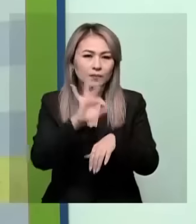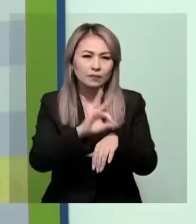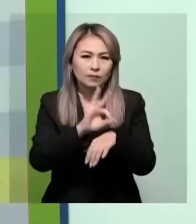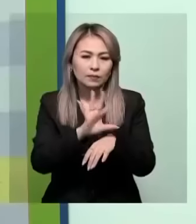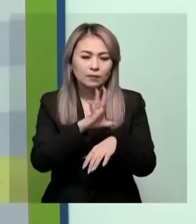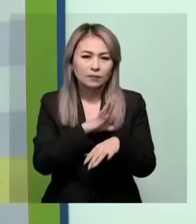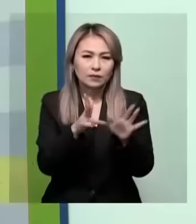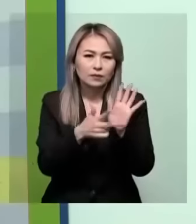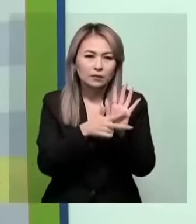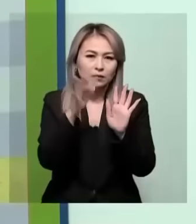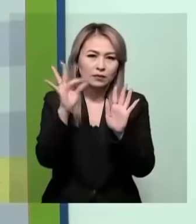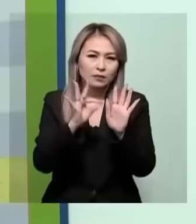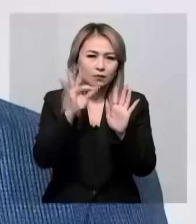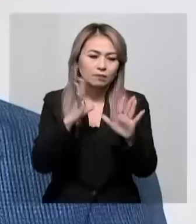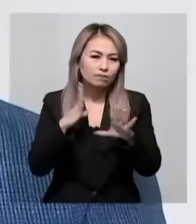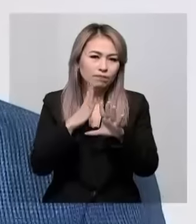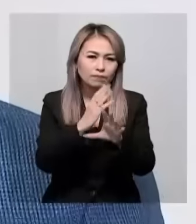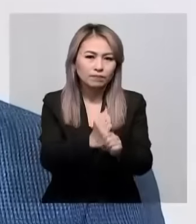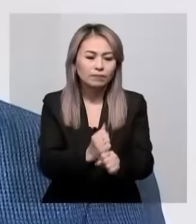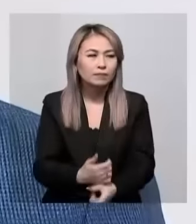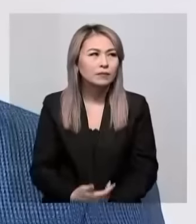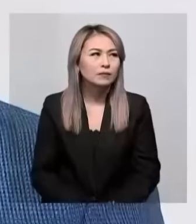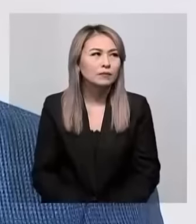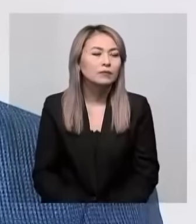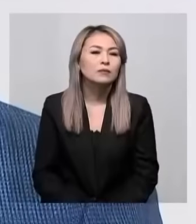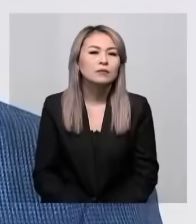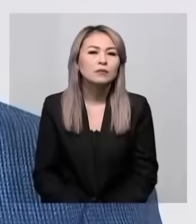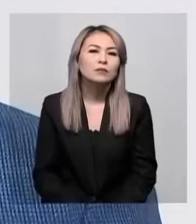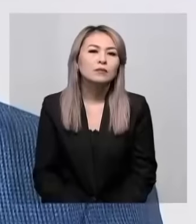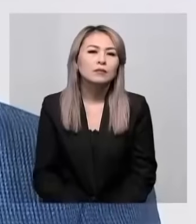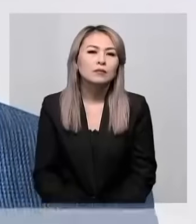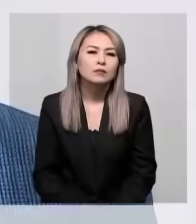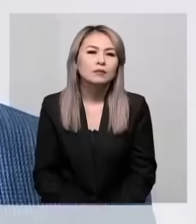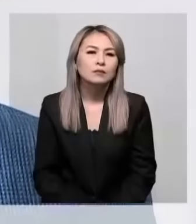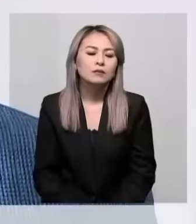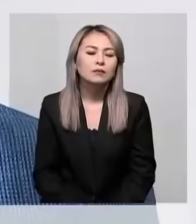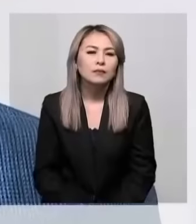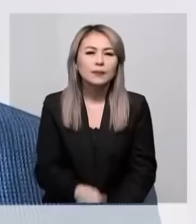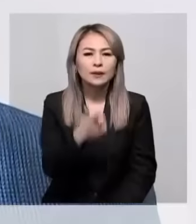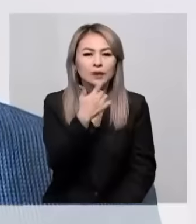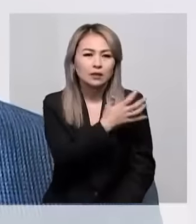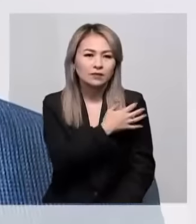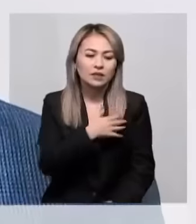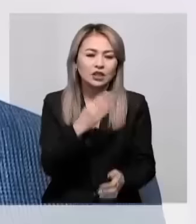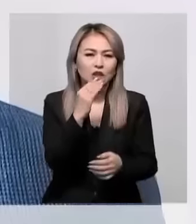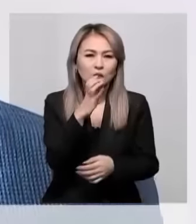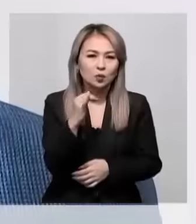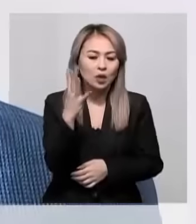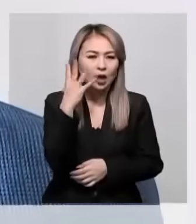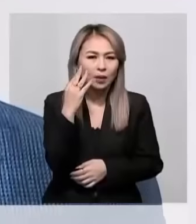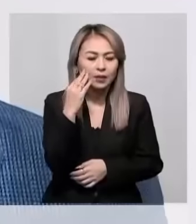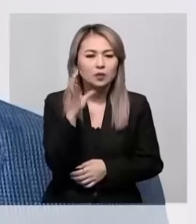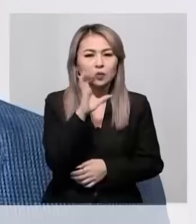деңгейі 8%-ға төмендеді. Снижение заболеваемости отмечается в 7 регионах. Қызылша Жетісу, Алматы,